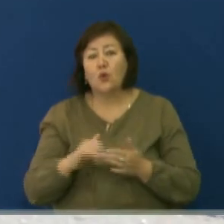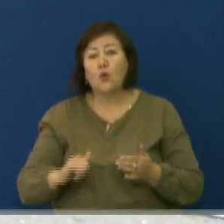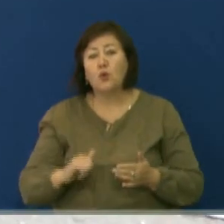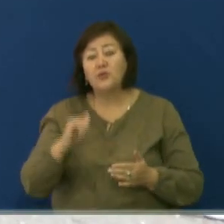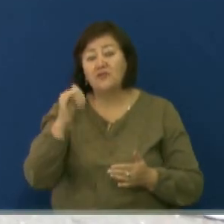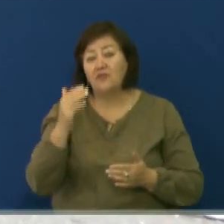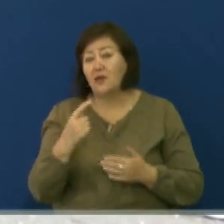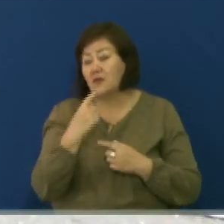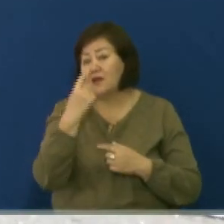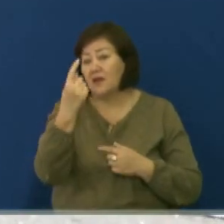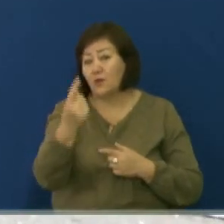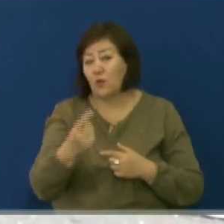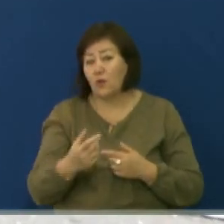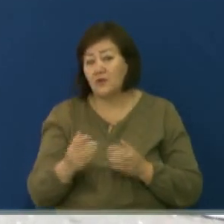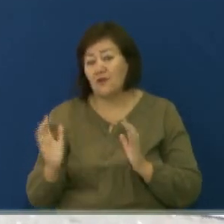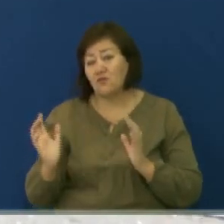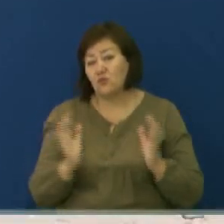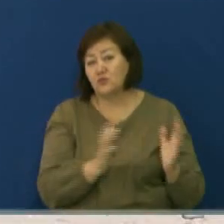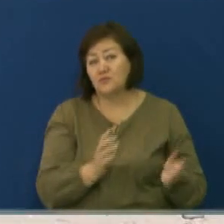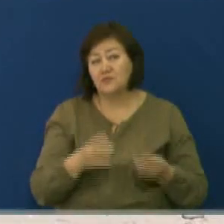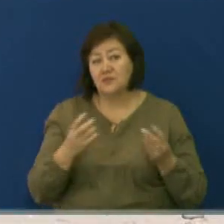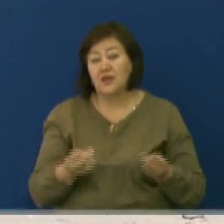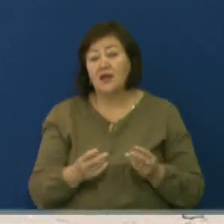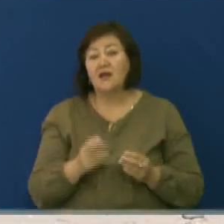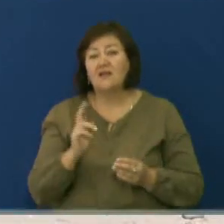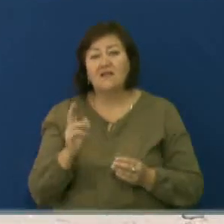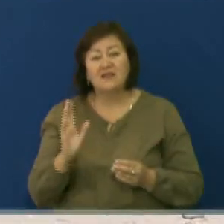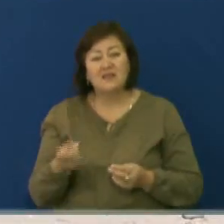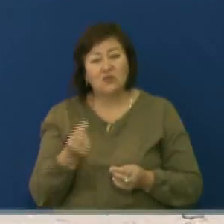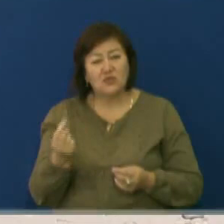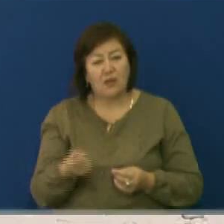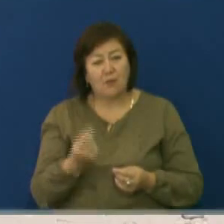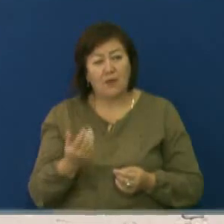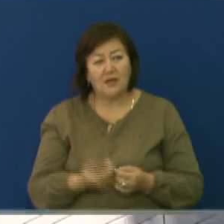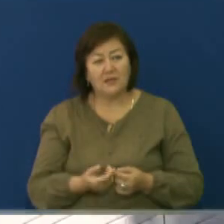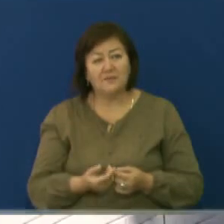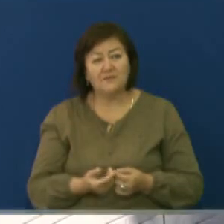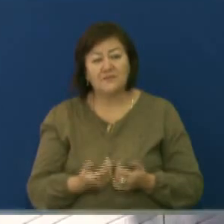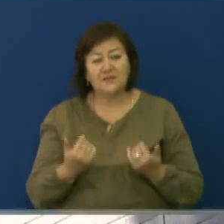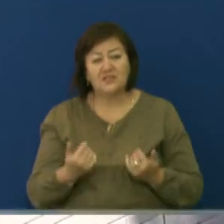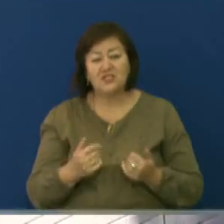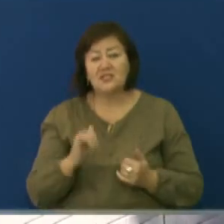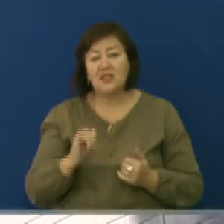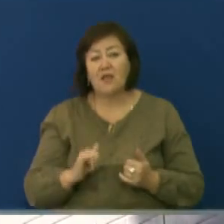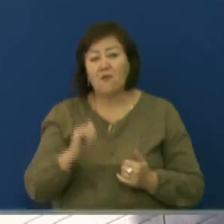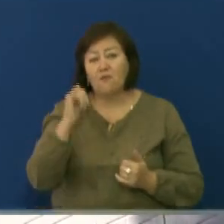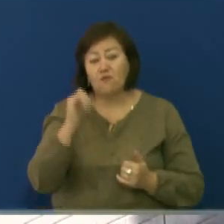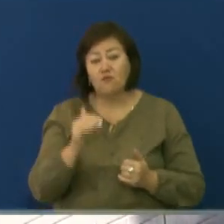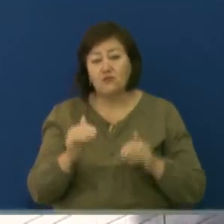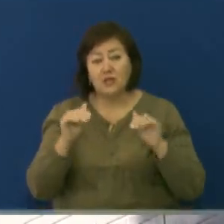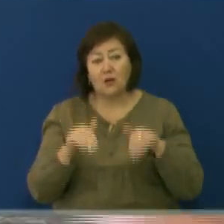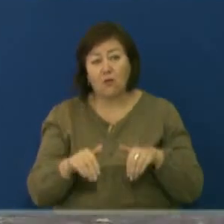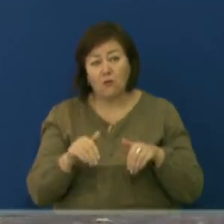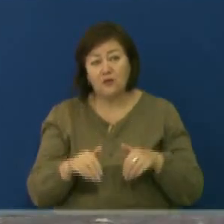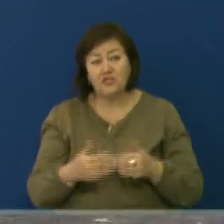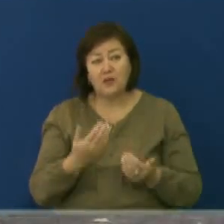туғызды. Пәтер қазір аз өте. Қалалық ішкі саясат бөлімінің мамандары қаламызда жоғары оқу орындары мен колледждерді